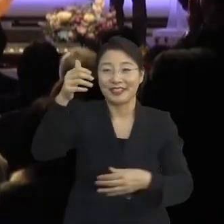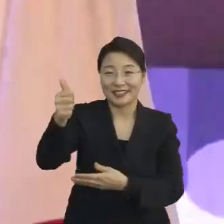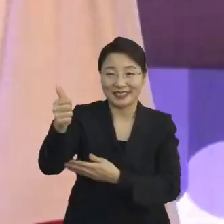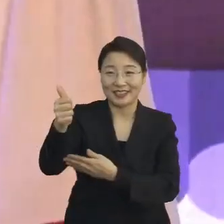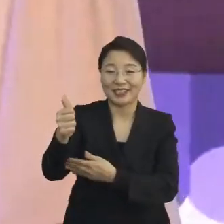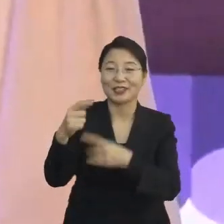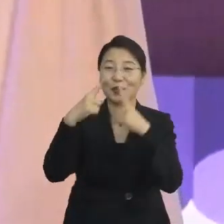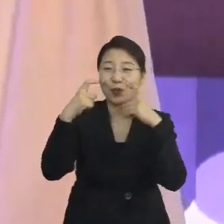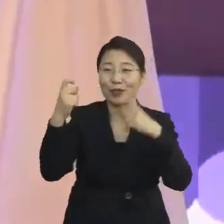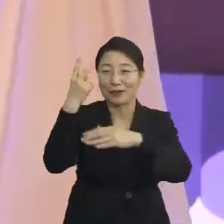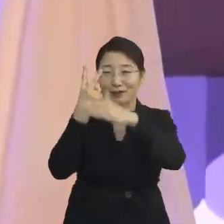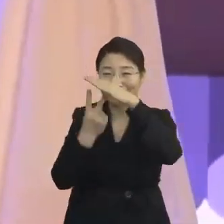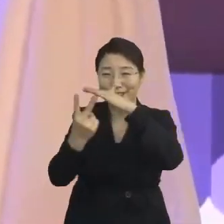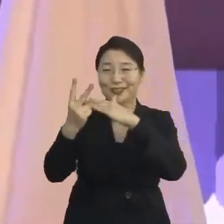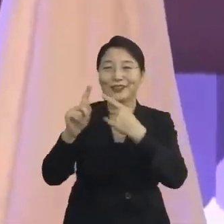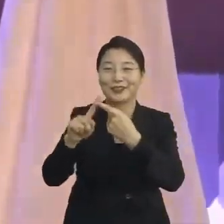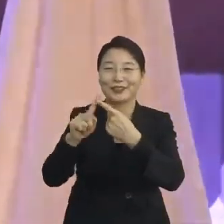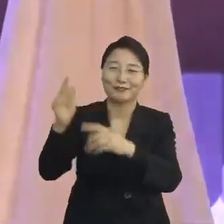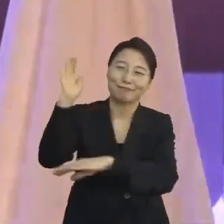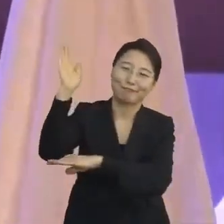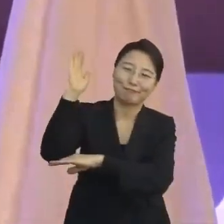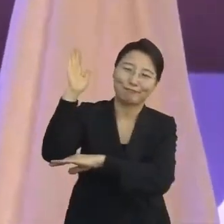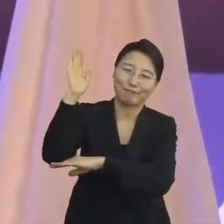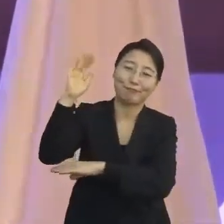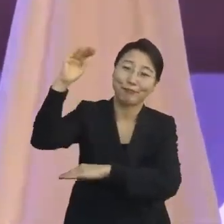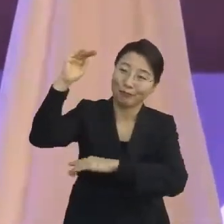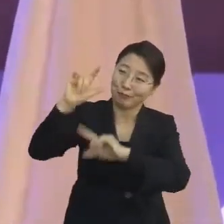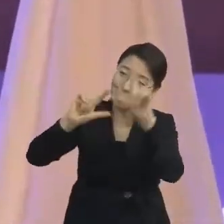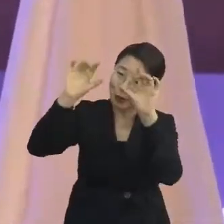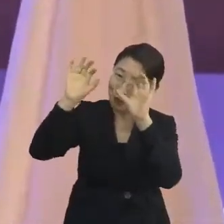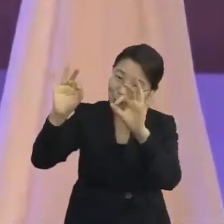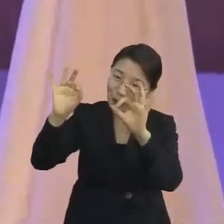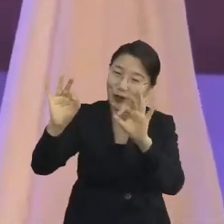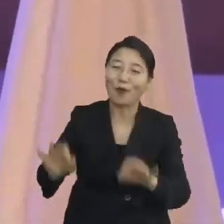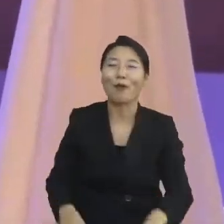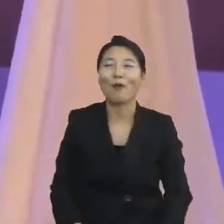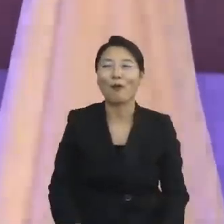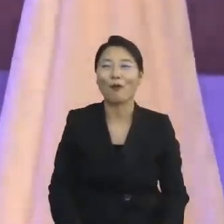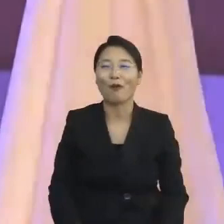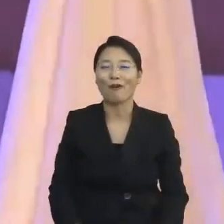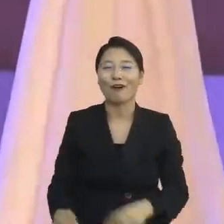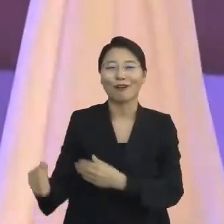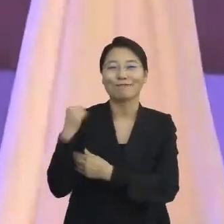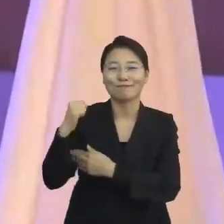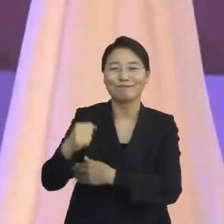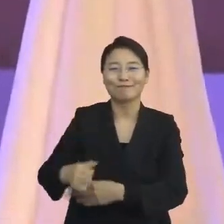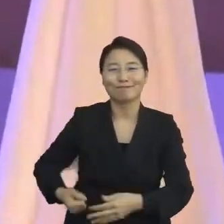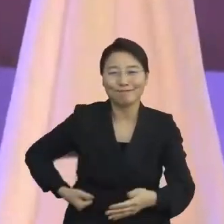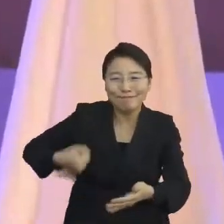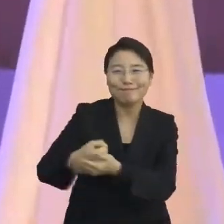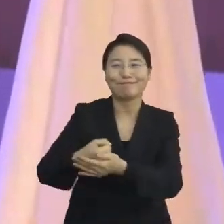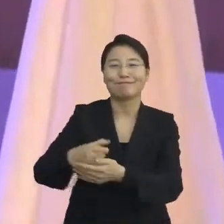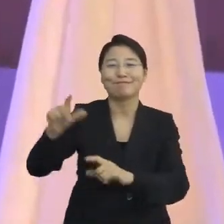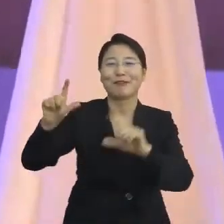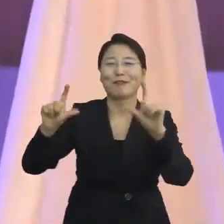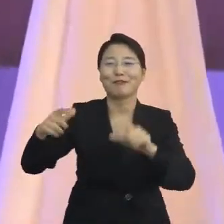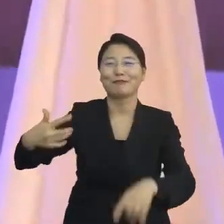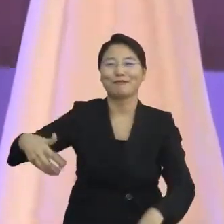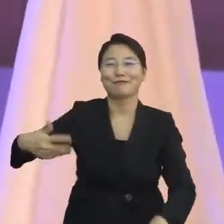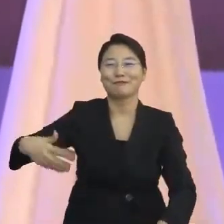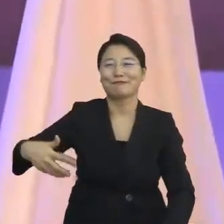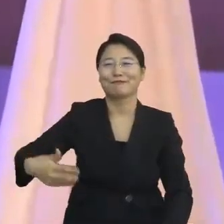동대문의 비전을 여러분 앞에 공유하는 모습을 보니까 아유, 평소에 이렇게 박력이 있으신 줄 몰랐어요.